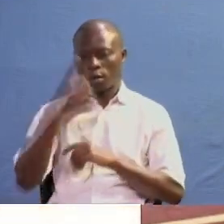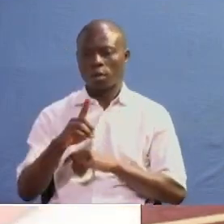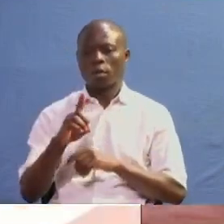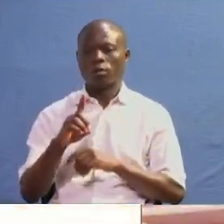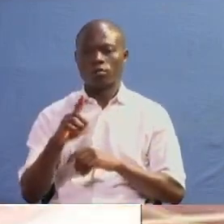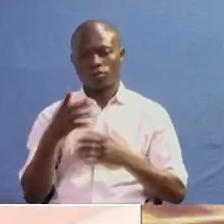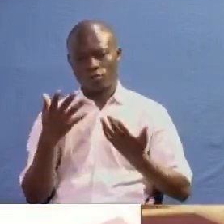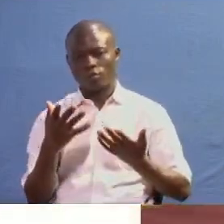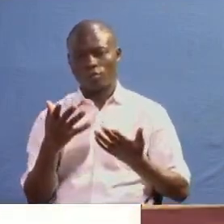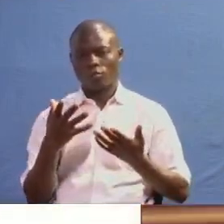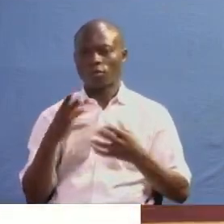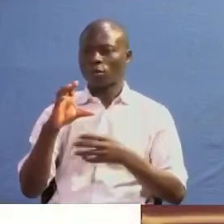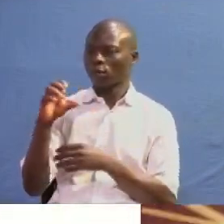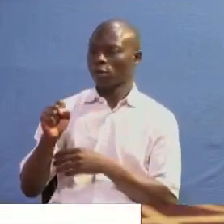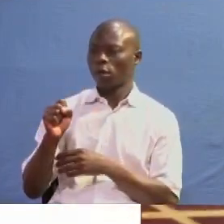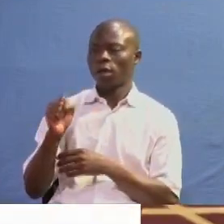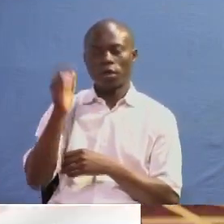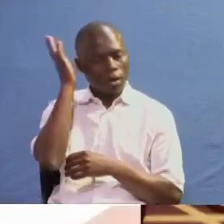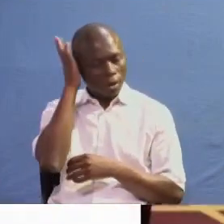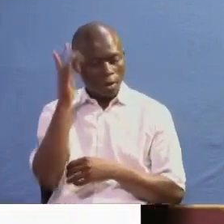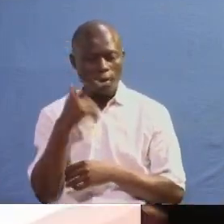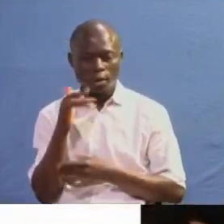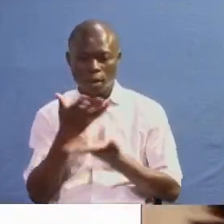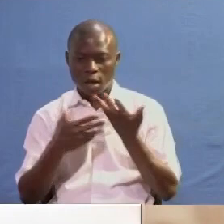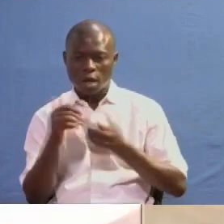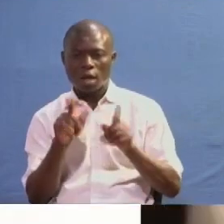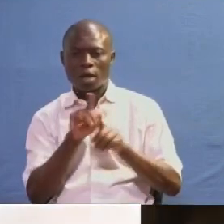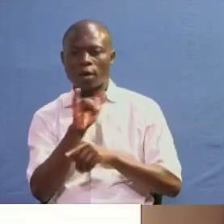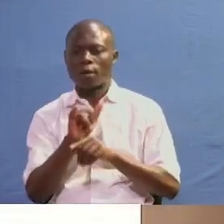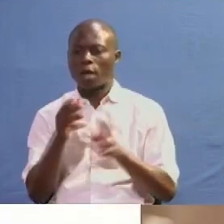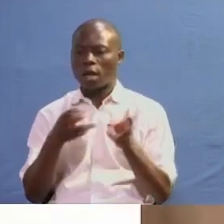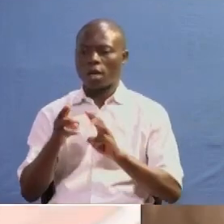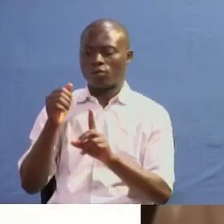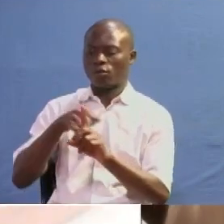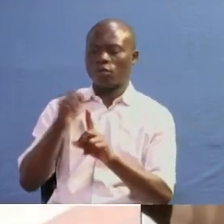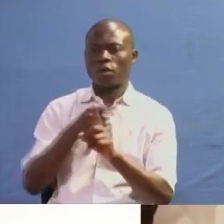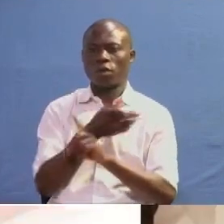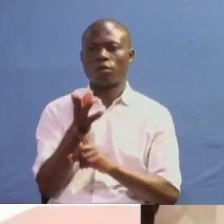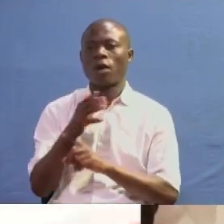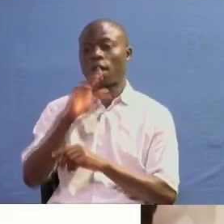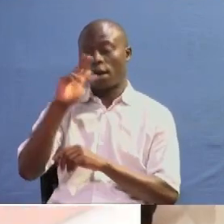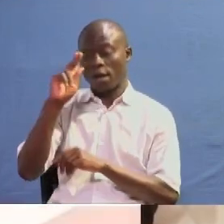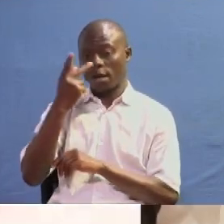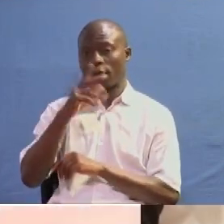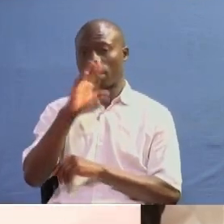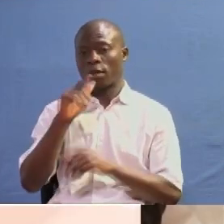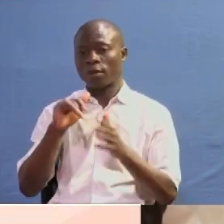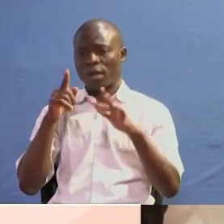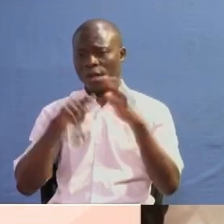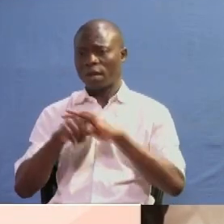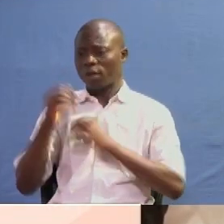nje Musalia Mudavadi leo aliongoza ufunguzi rasmi wa kongamano la kudurusu sera za kimataifa za Kenya ndani ya mwaka